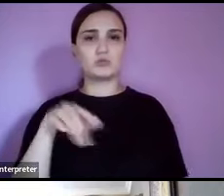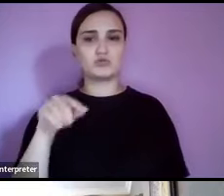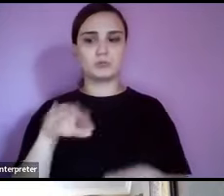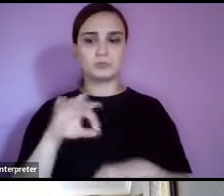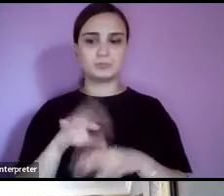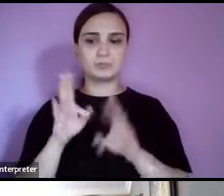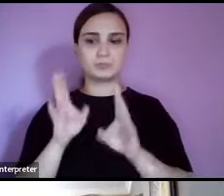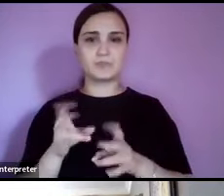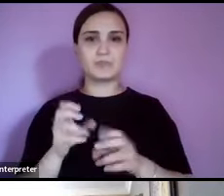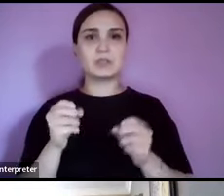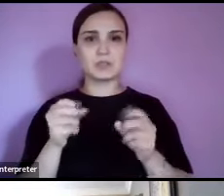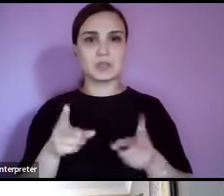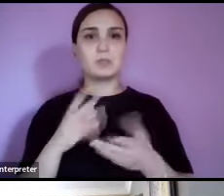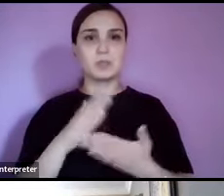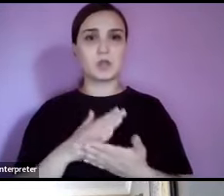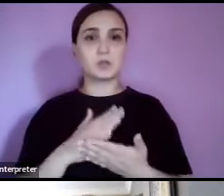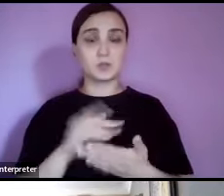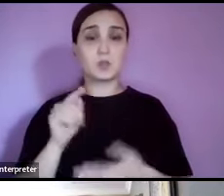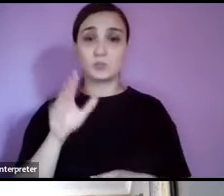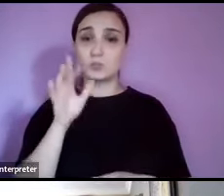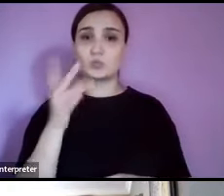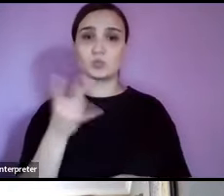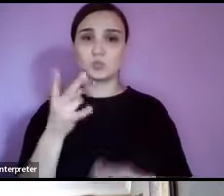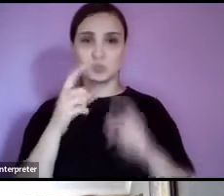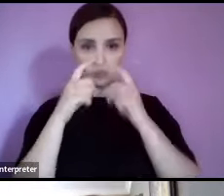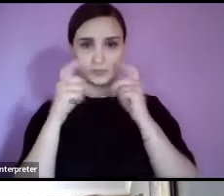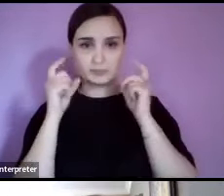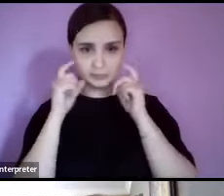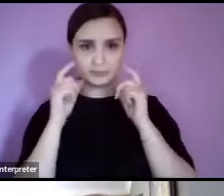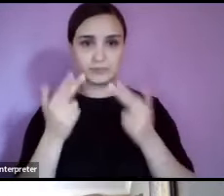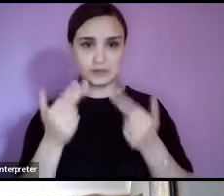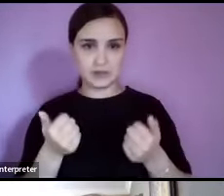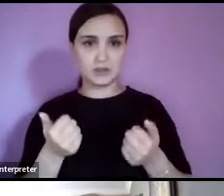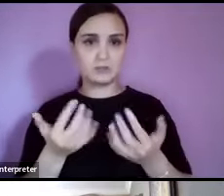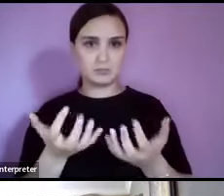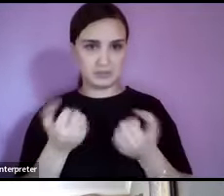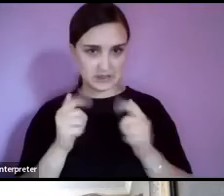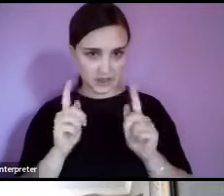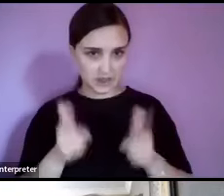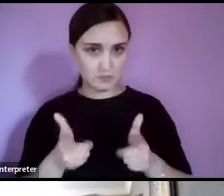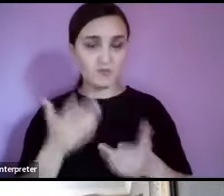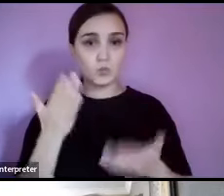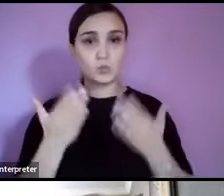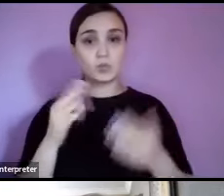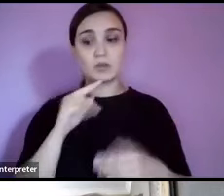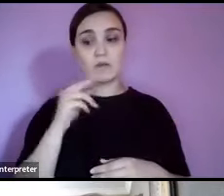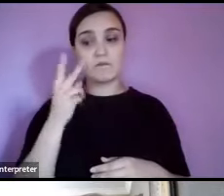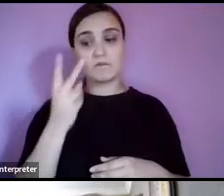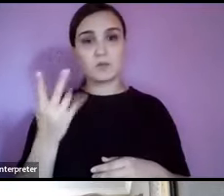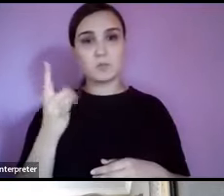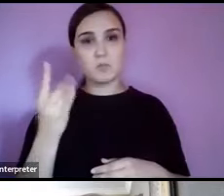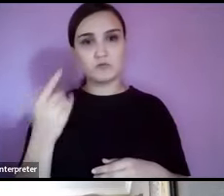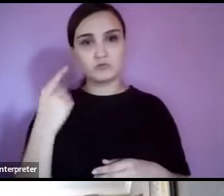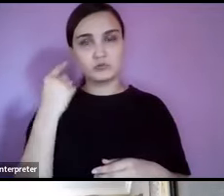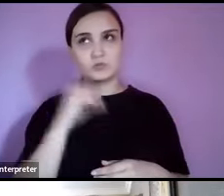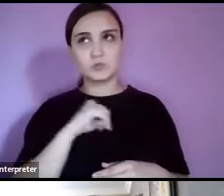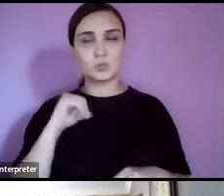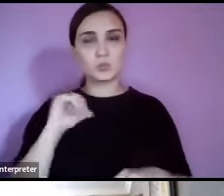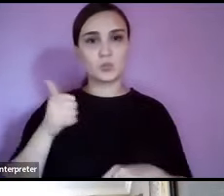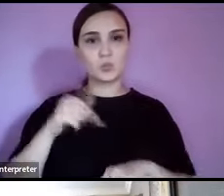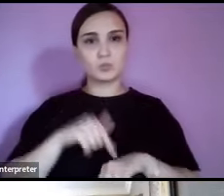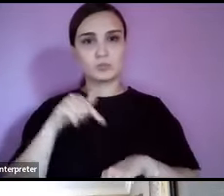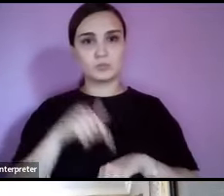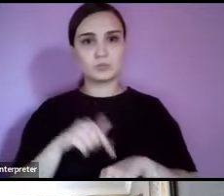ინფიცირების საფრთხე, ასეთ შემთხვევაში მისაღებია, თუმცა თუ კი უნდა დავაკვირდოთ ბავშვის რეაქციებს, თუ კი ეს რეაქციები არ